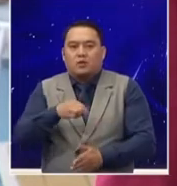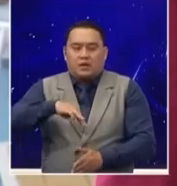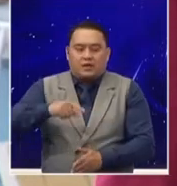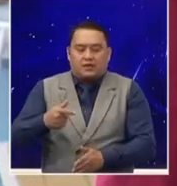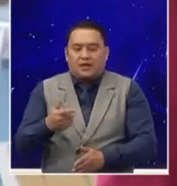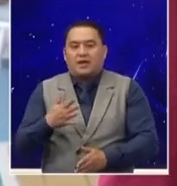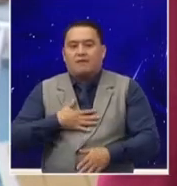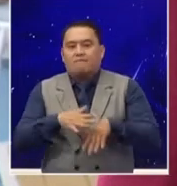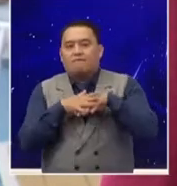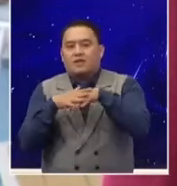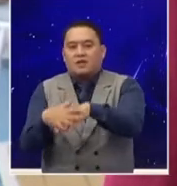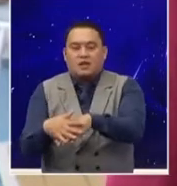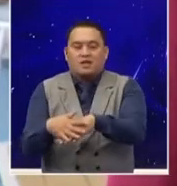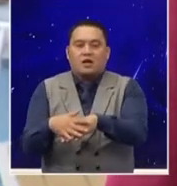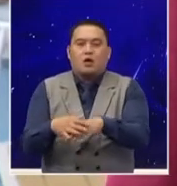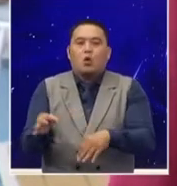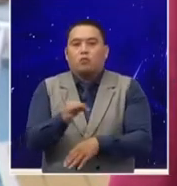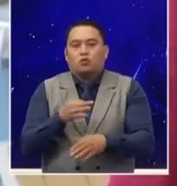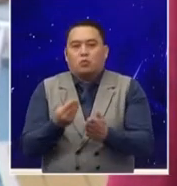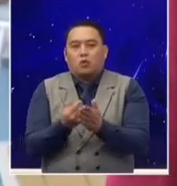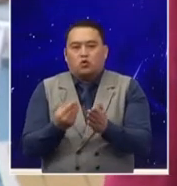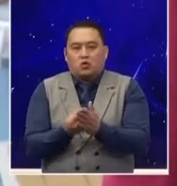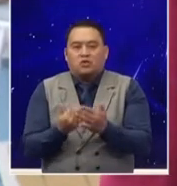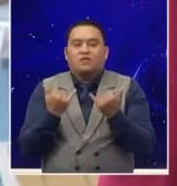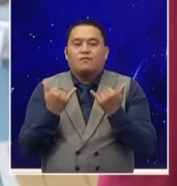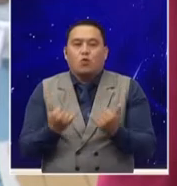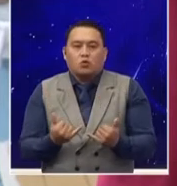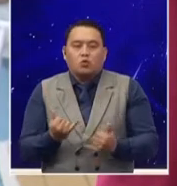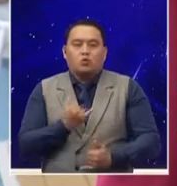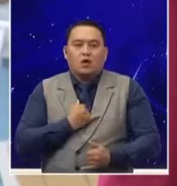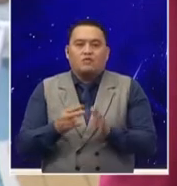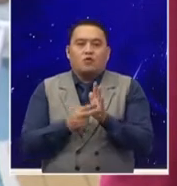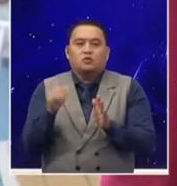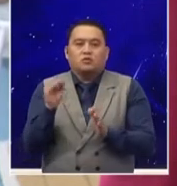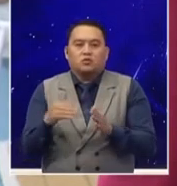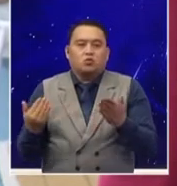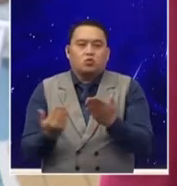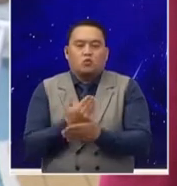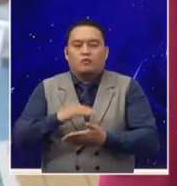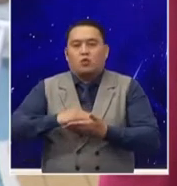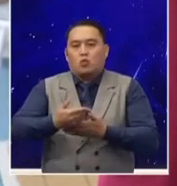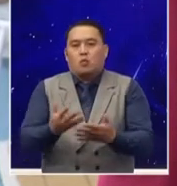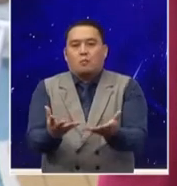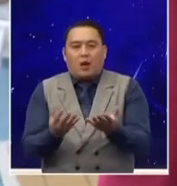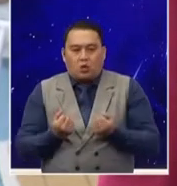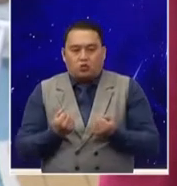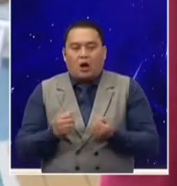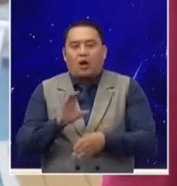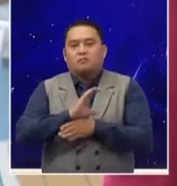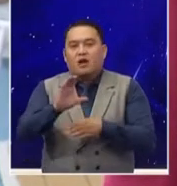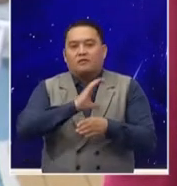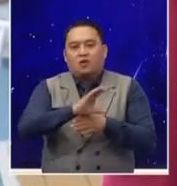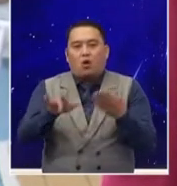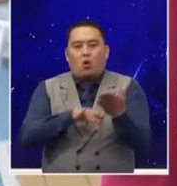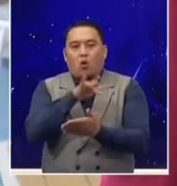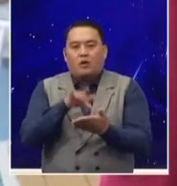4 миллиарда тенге было выделено из областного бюджета. На сегодняшний день более 8 тысяч ноутбуков получены. Они тоже отправляются в городские